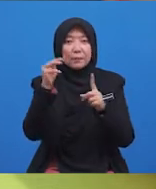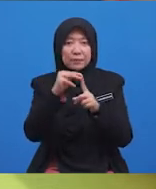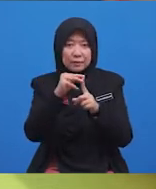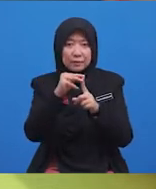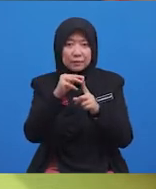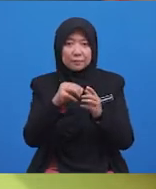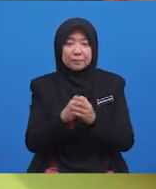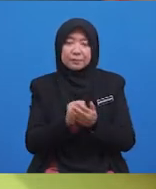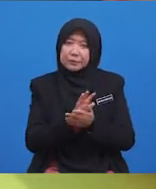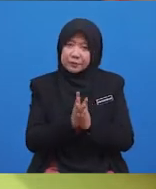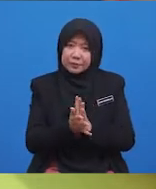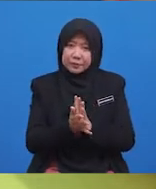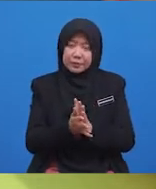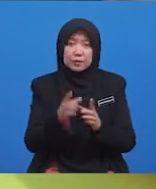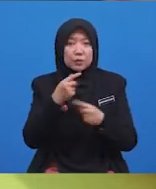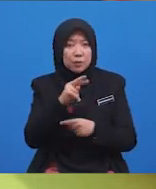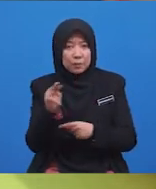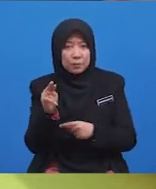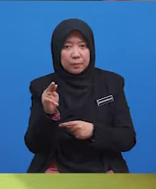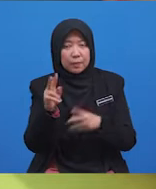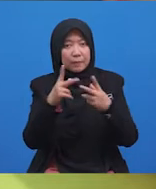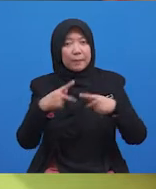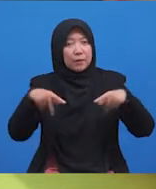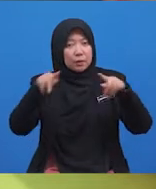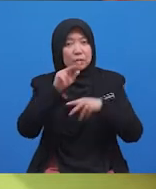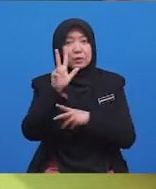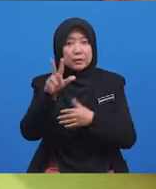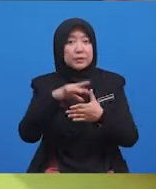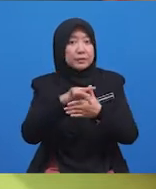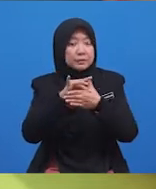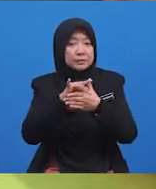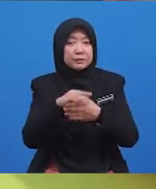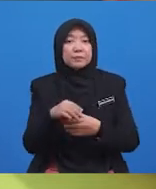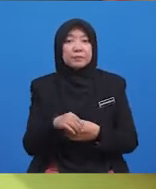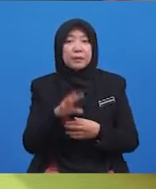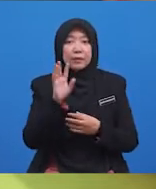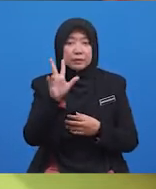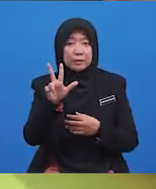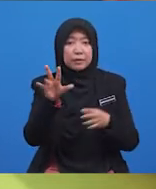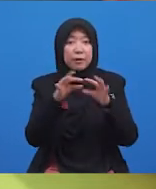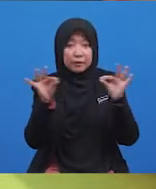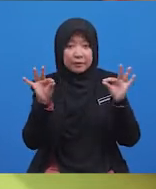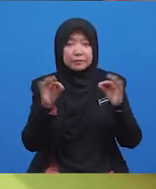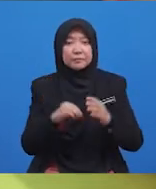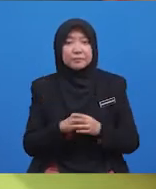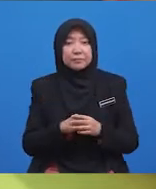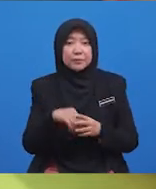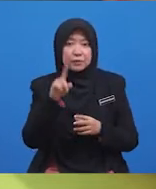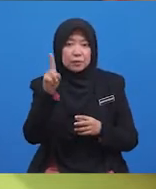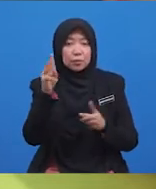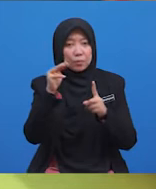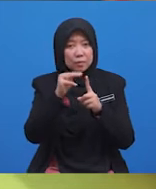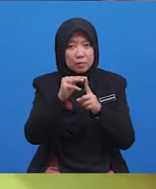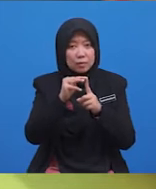4 markah. Justeru, jawapan yang diperlukan ialah 3 isi bersamaan 3 ayat.